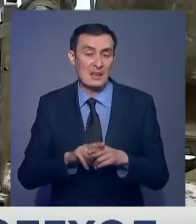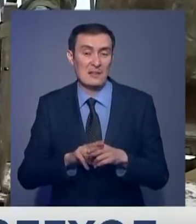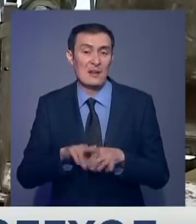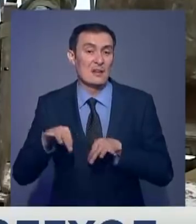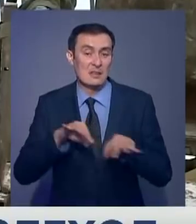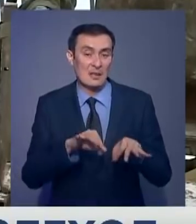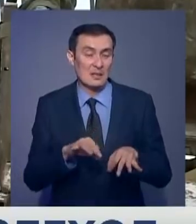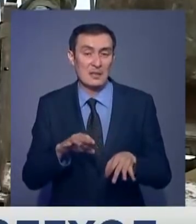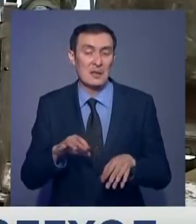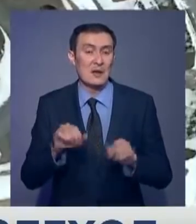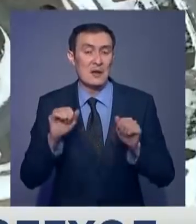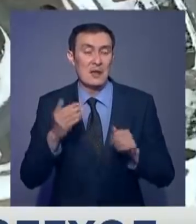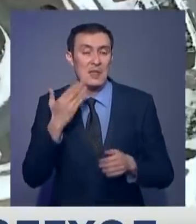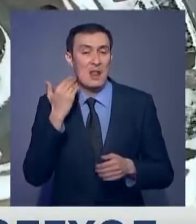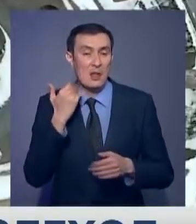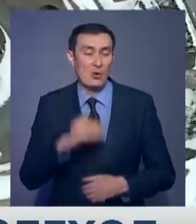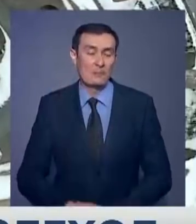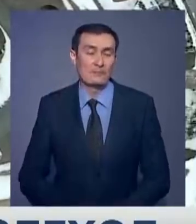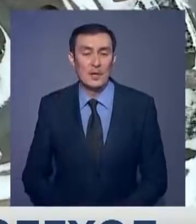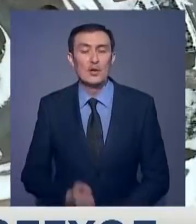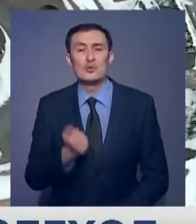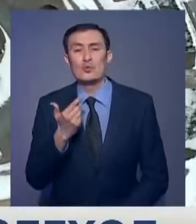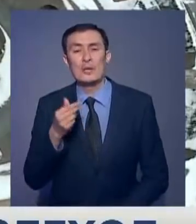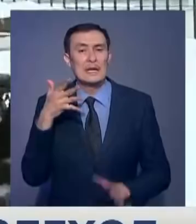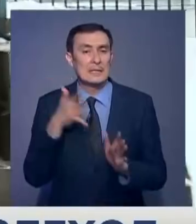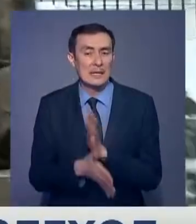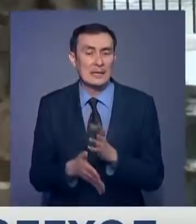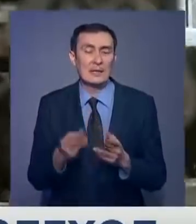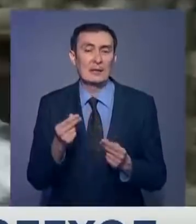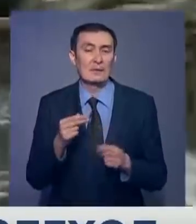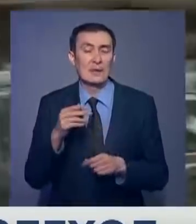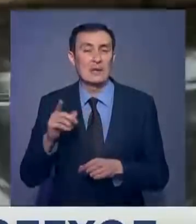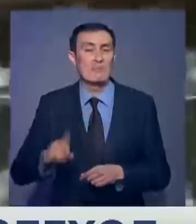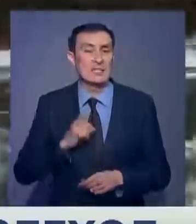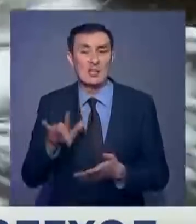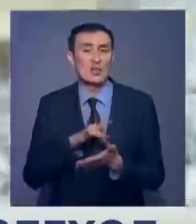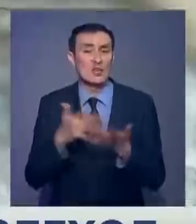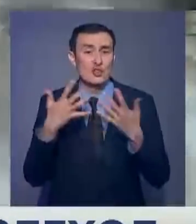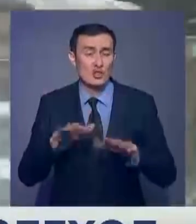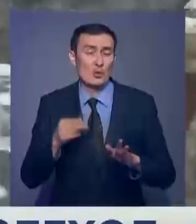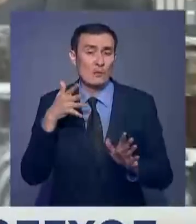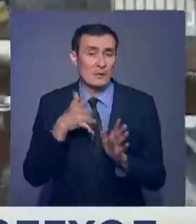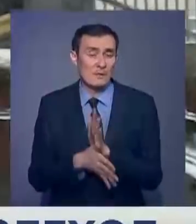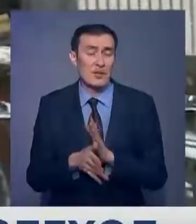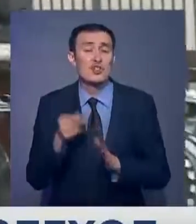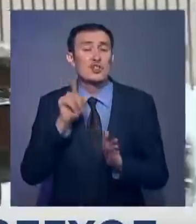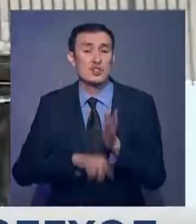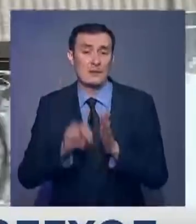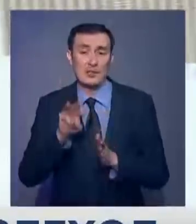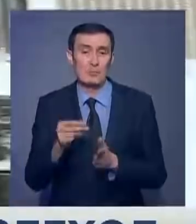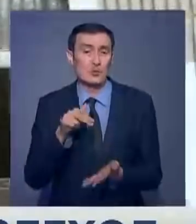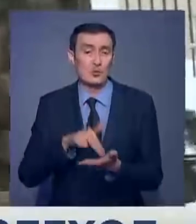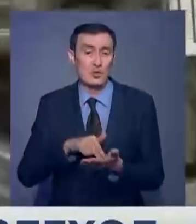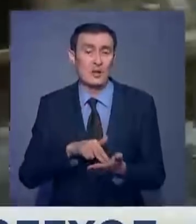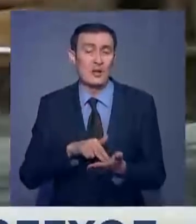техники и вовсе не проблема. Сколько денег ушло на сборку транспорта, народный умелец не подсчитывал, но обошелся он в разы дешевле, чем